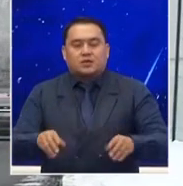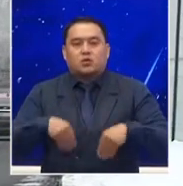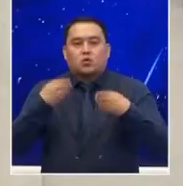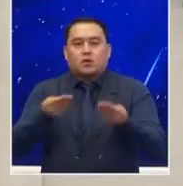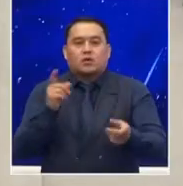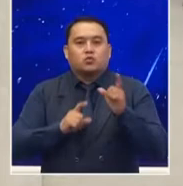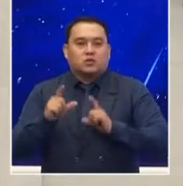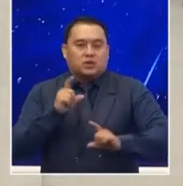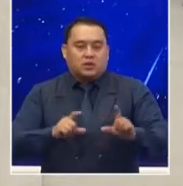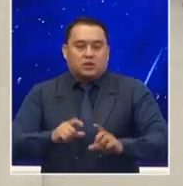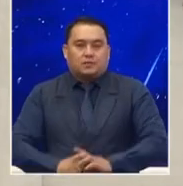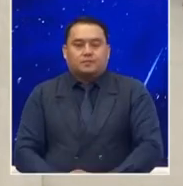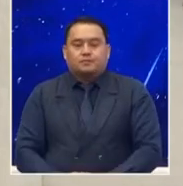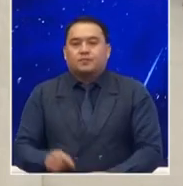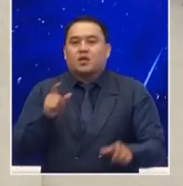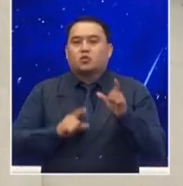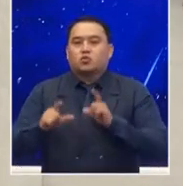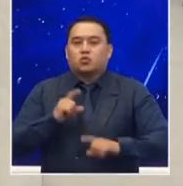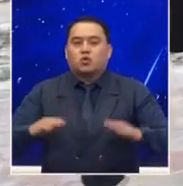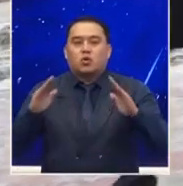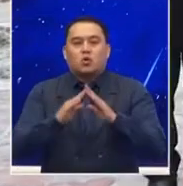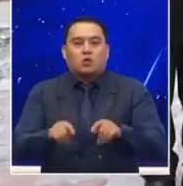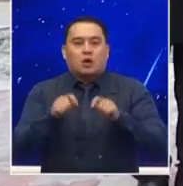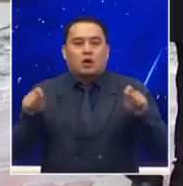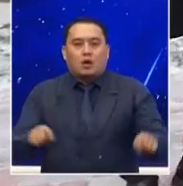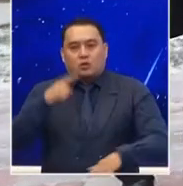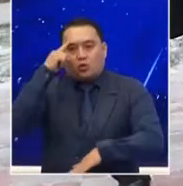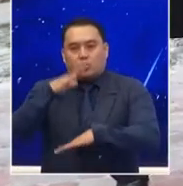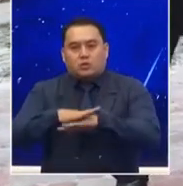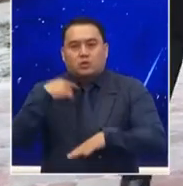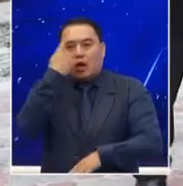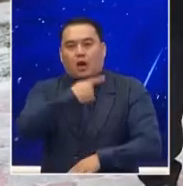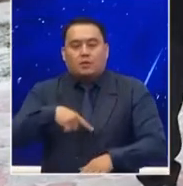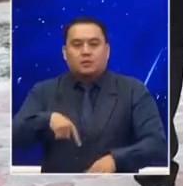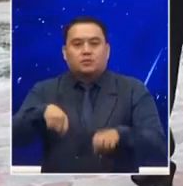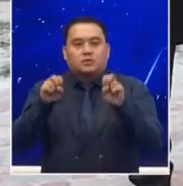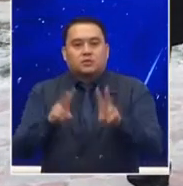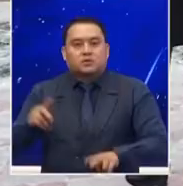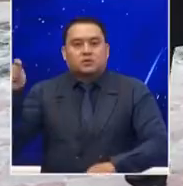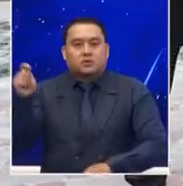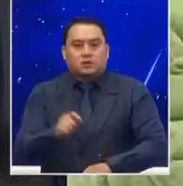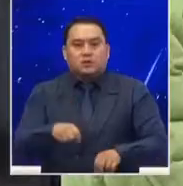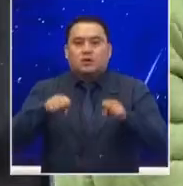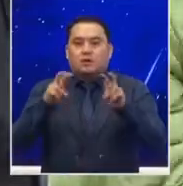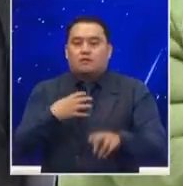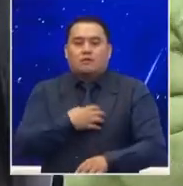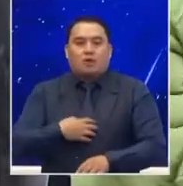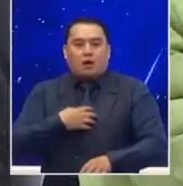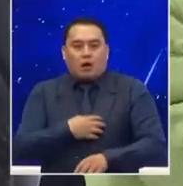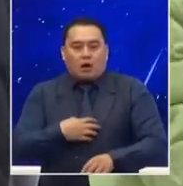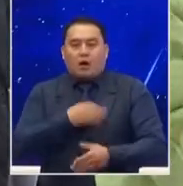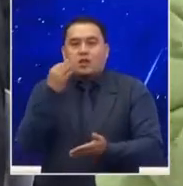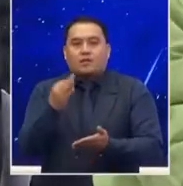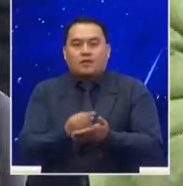берілді. Студенттер үйінің ашылуына облыс әкімі арнайы келді. Өйткені бұл маңызды нысан. Мұнда өңір халқы саулығына